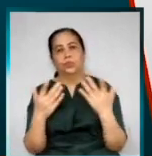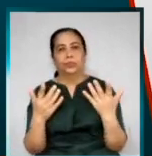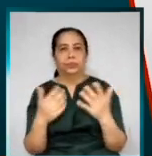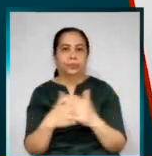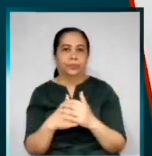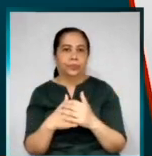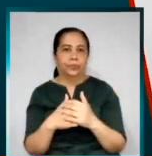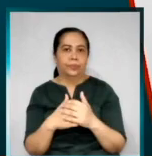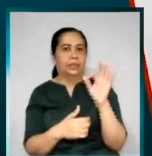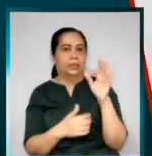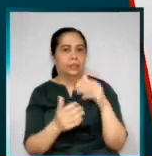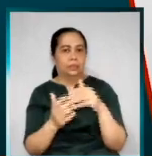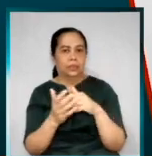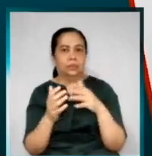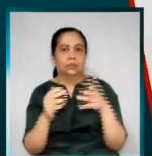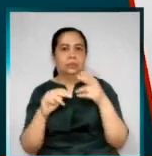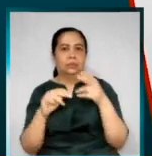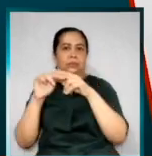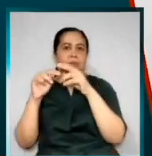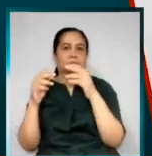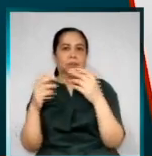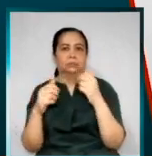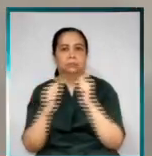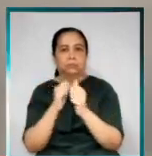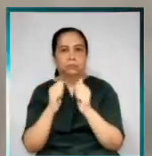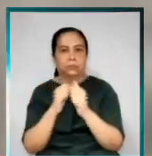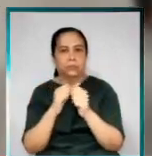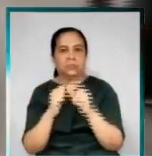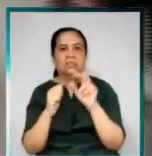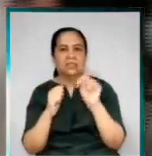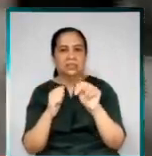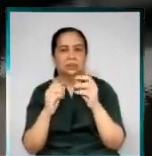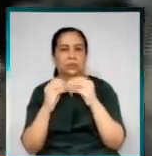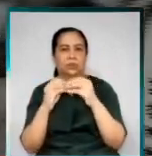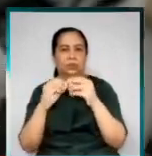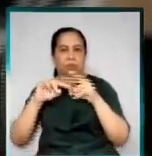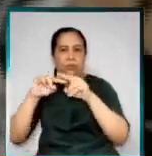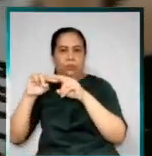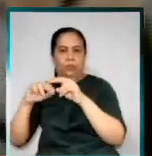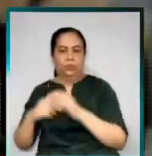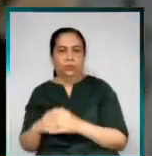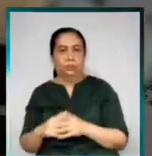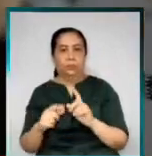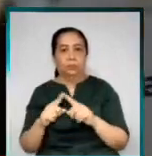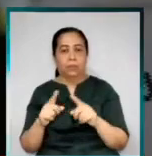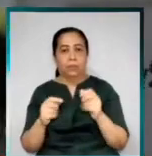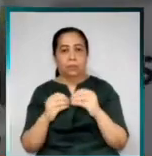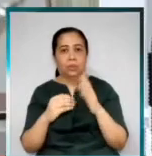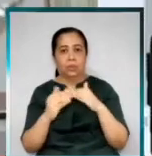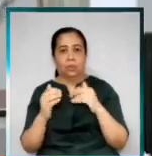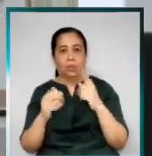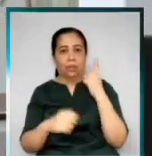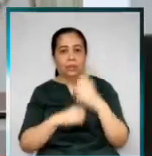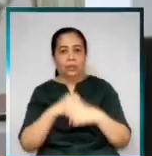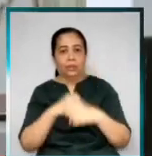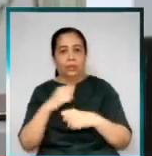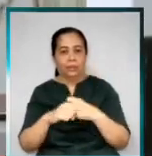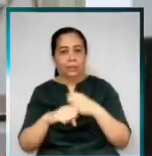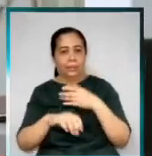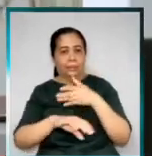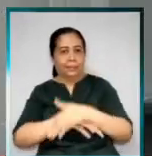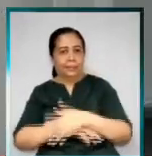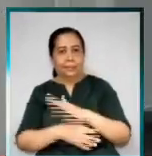9,000, then that means kailangan pa rin natin taasan. Pero higit isang taon mula nang magka-pandemya, kulang pa